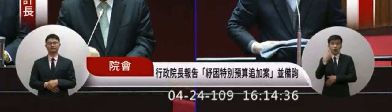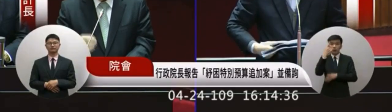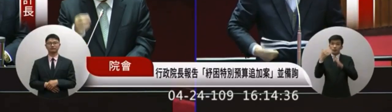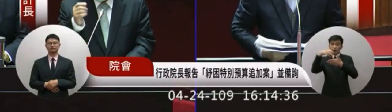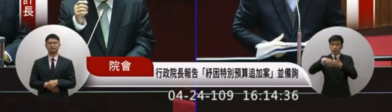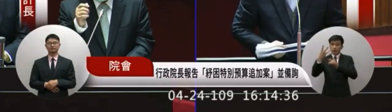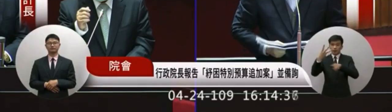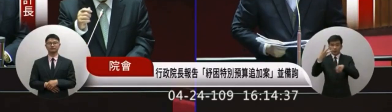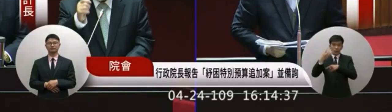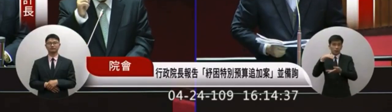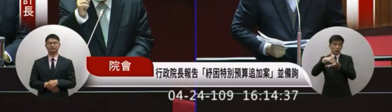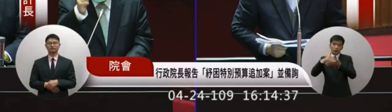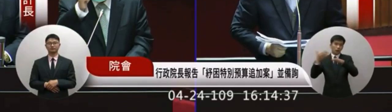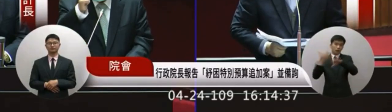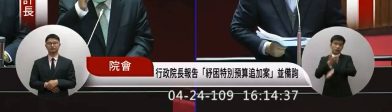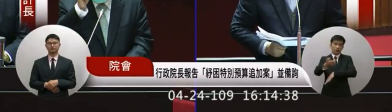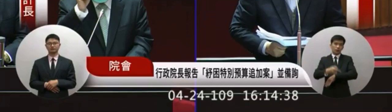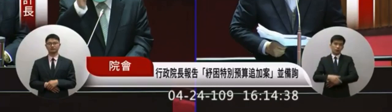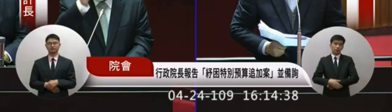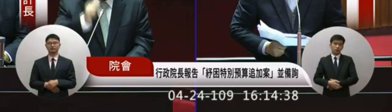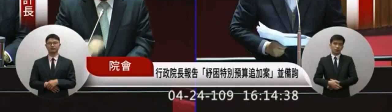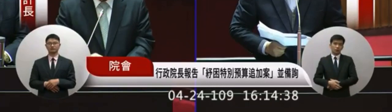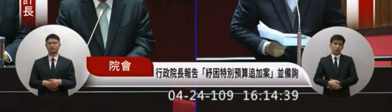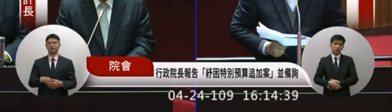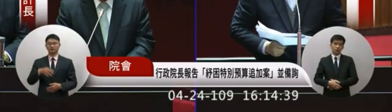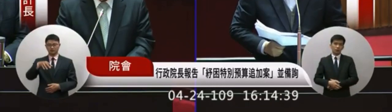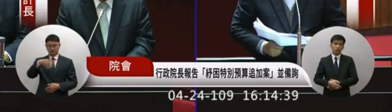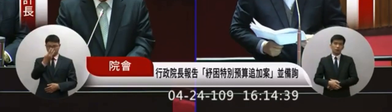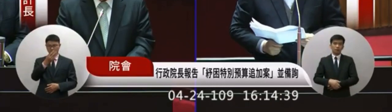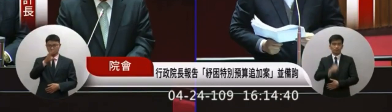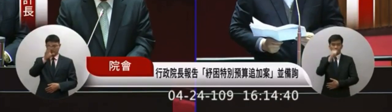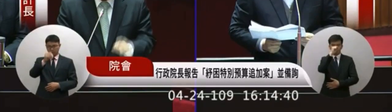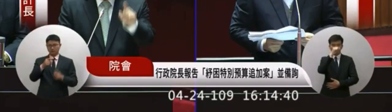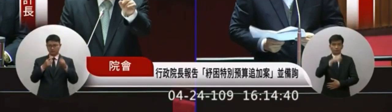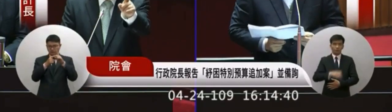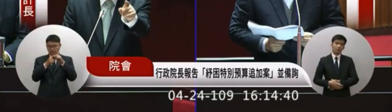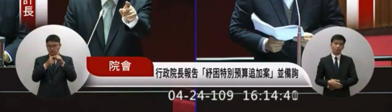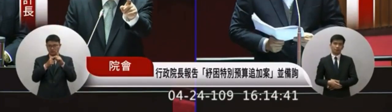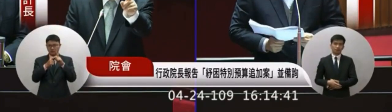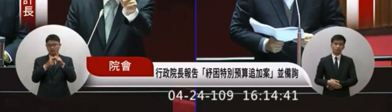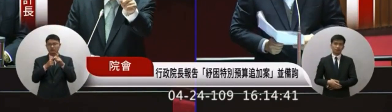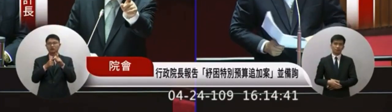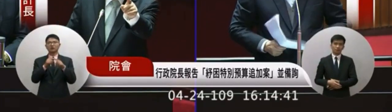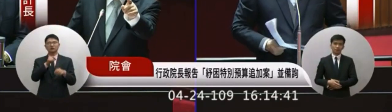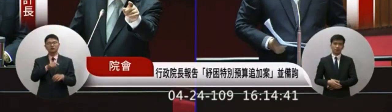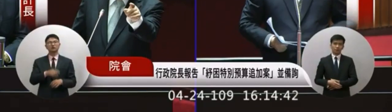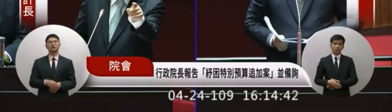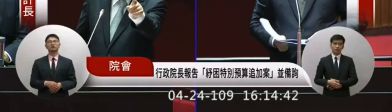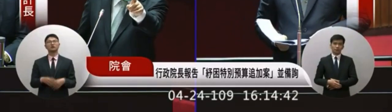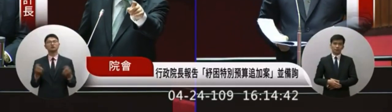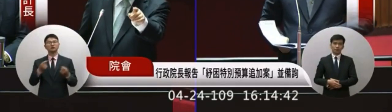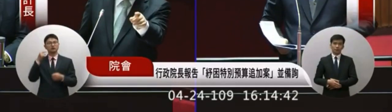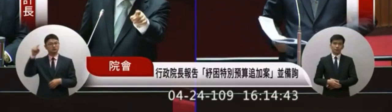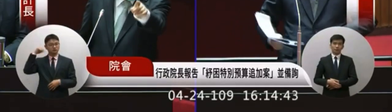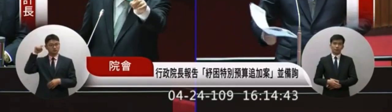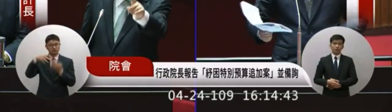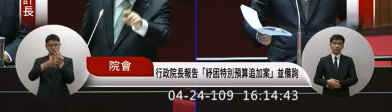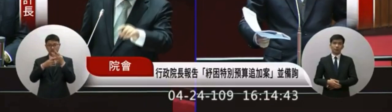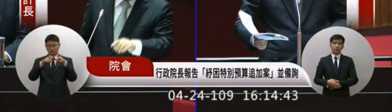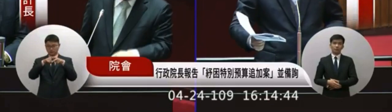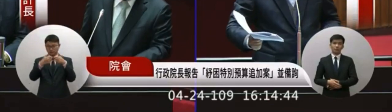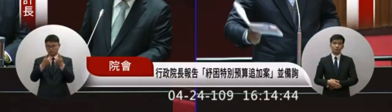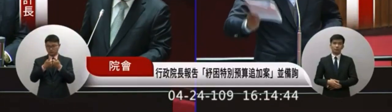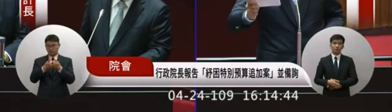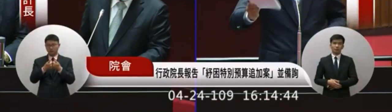了啊。主席长， 大概400万人呢、啊。 好， 400万人的话，因为像职业工会，他可能一户